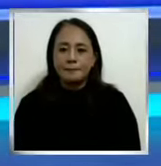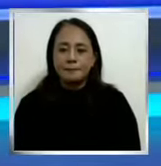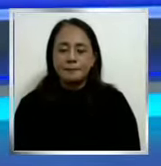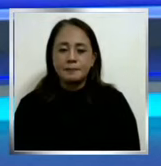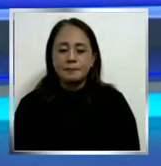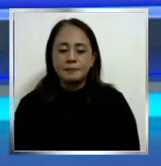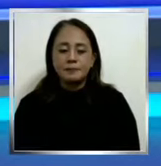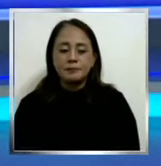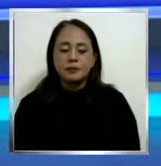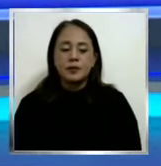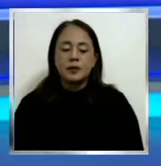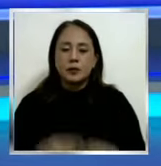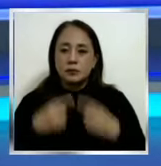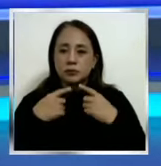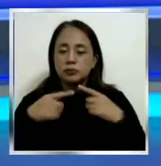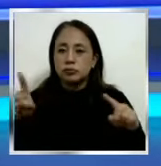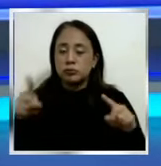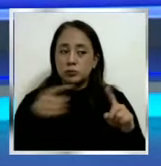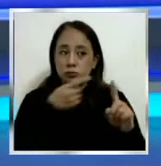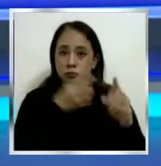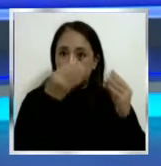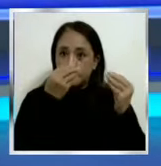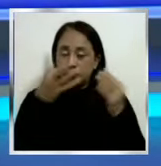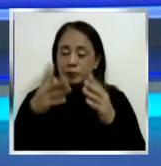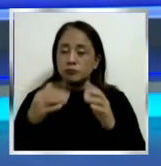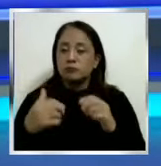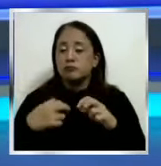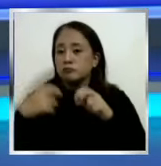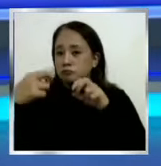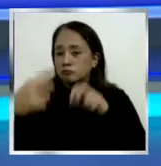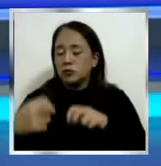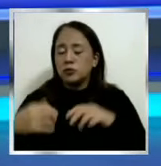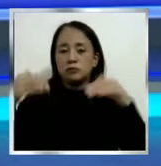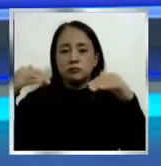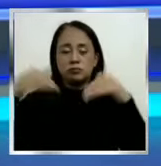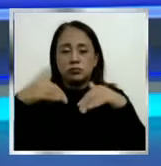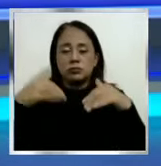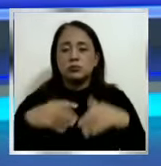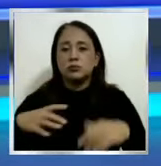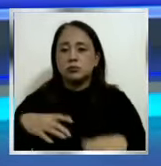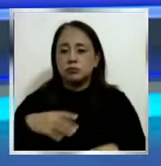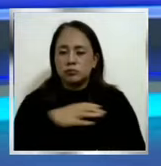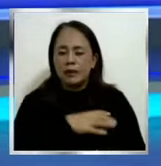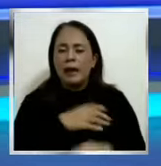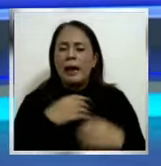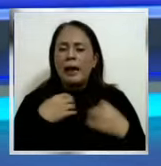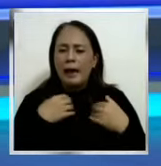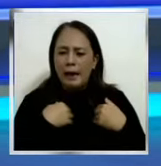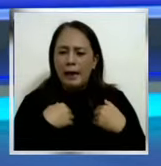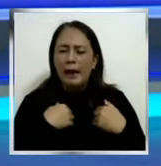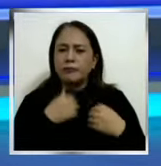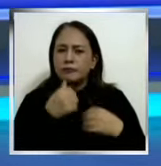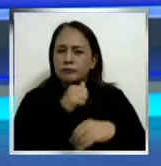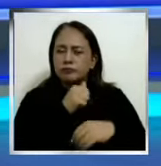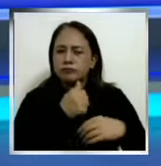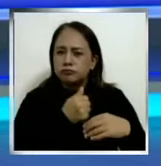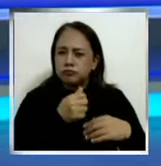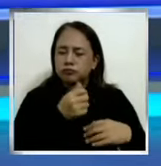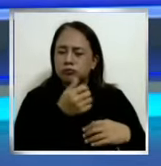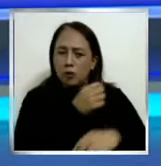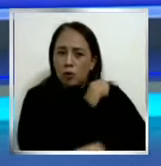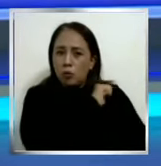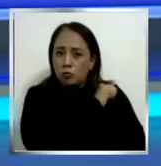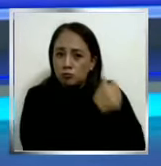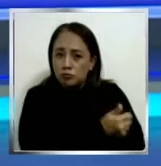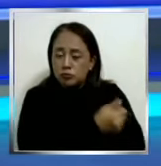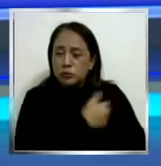Isiniwalat ng isang impormanteng humarap sa pagdinig ng kamera na may mga operatiba ng gobyerno ang mismong nagbibigay